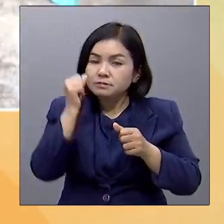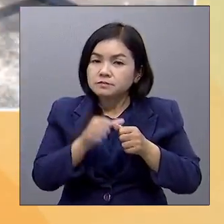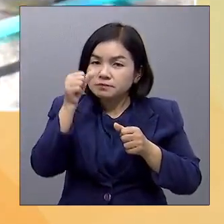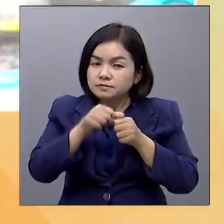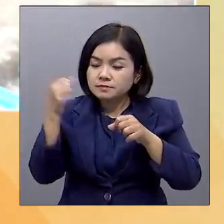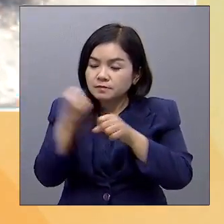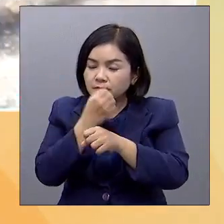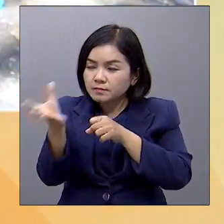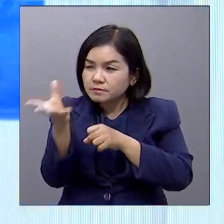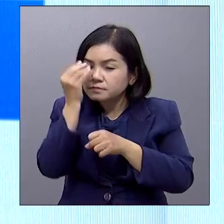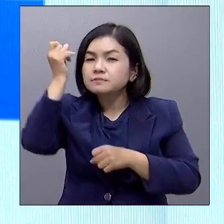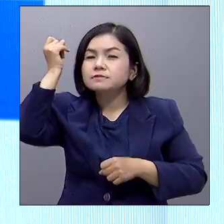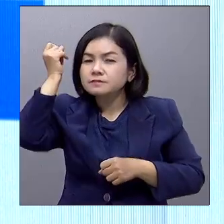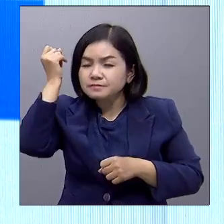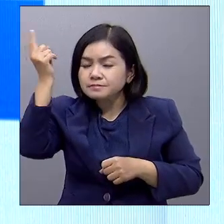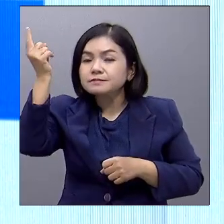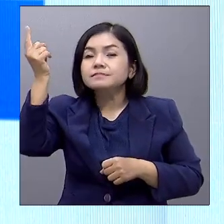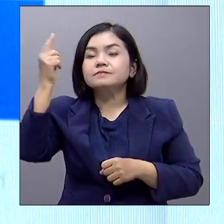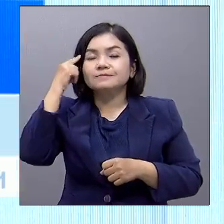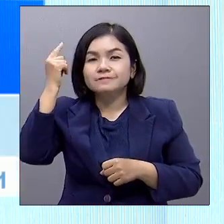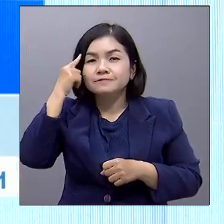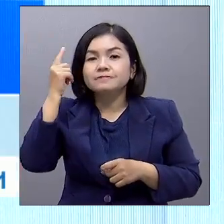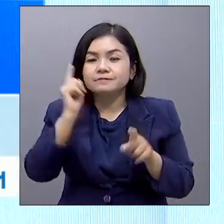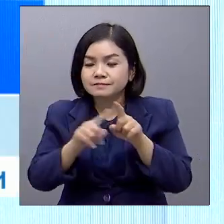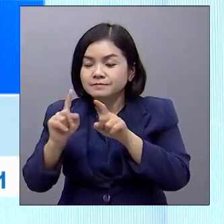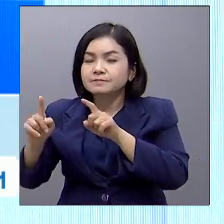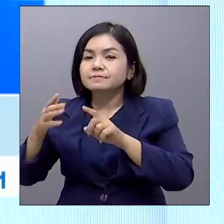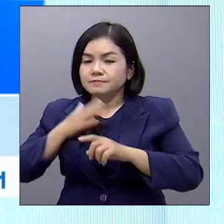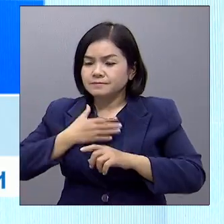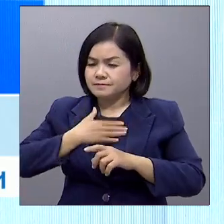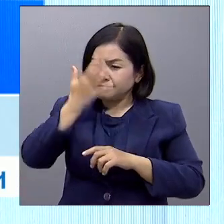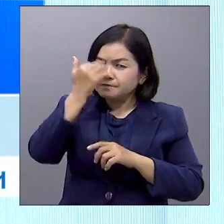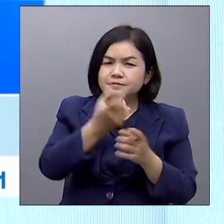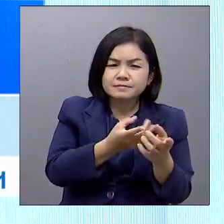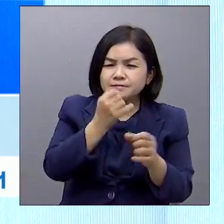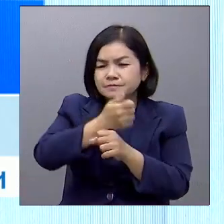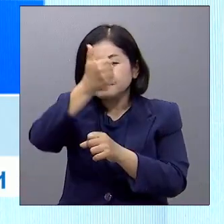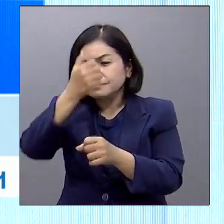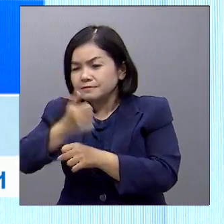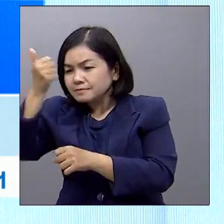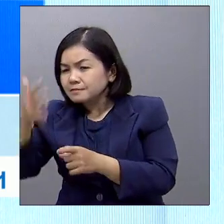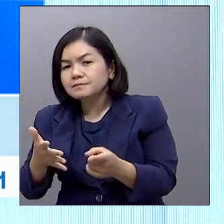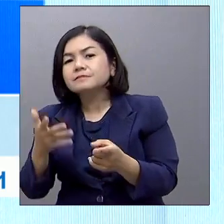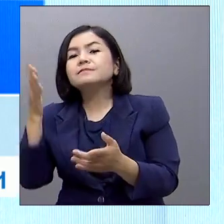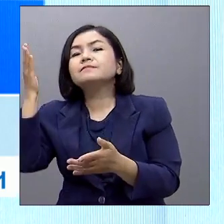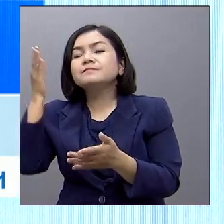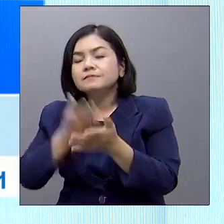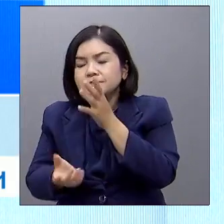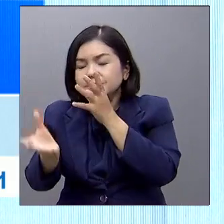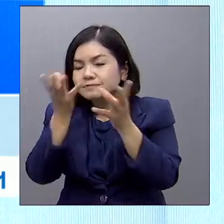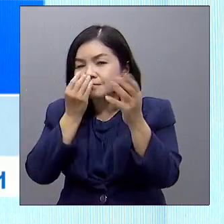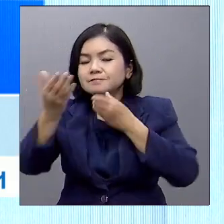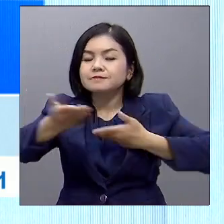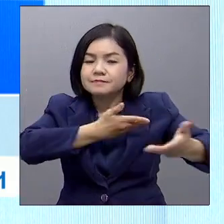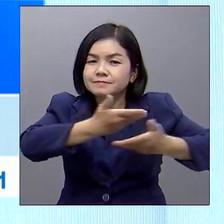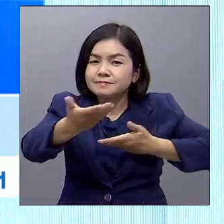ซึ้งแล้วกจะรู้ ถึงประเด็นตเองว่า tạiตามกินี้ ทำไม่ได้ทำไมเพื่อนได้แล้วก็เกิดการเรีน การศ